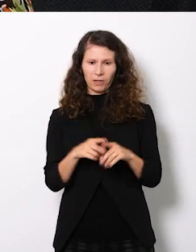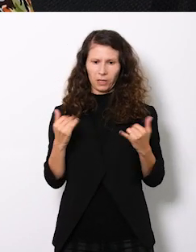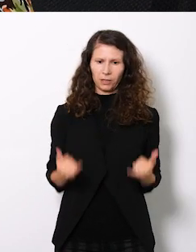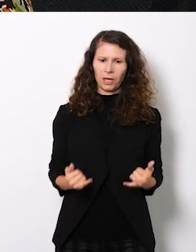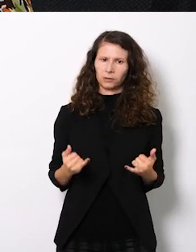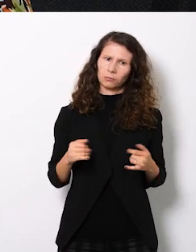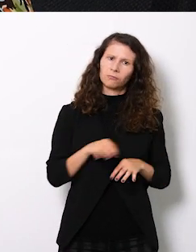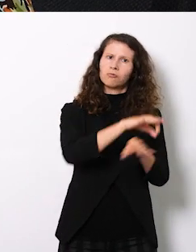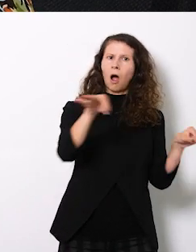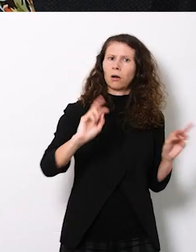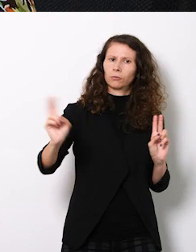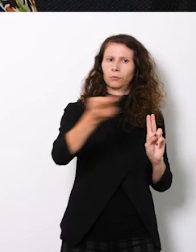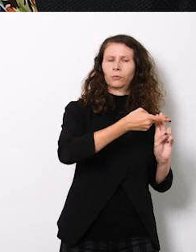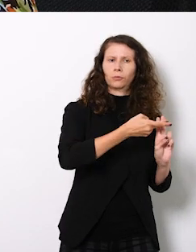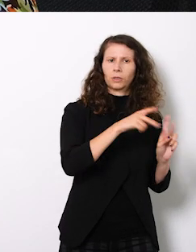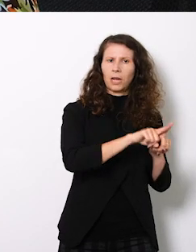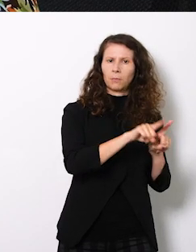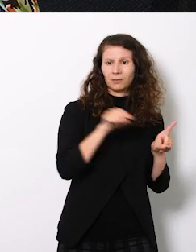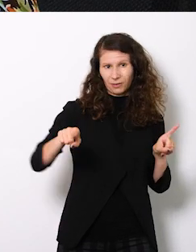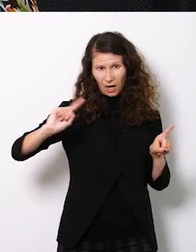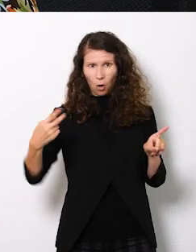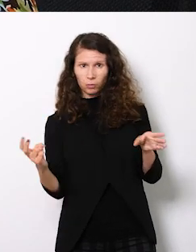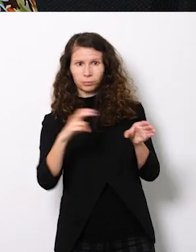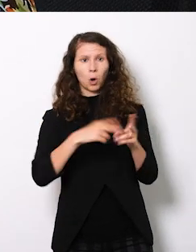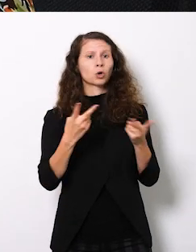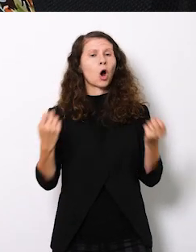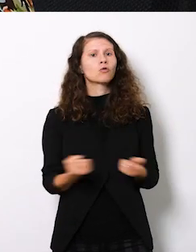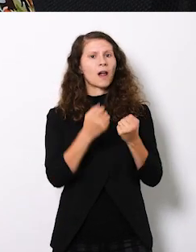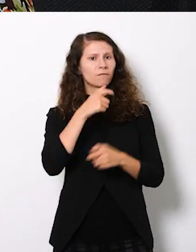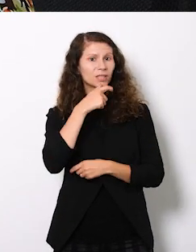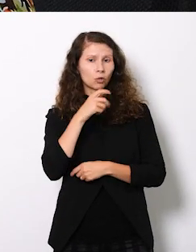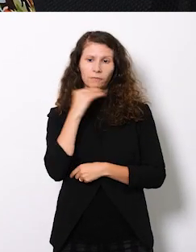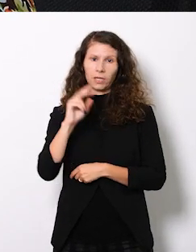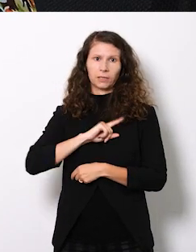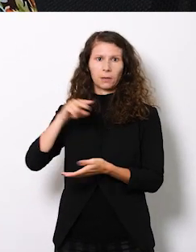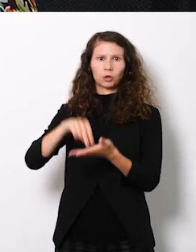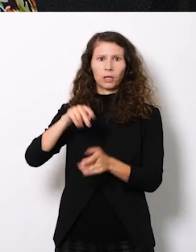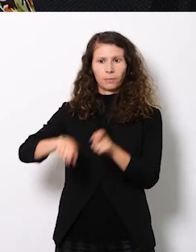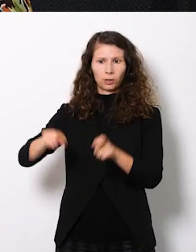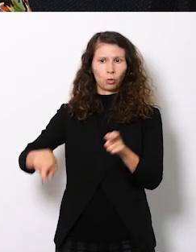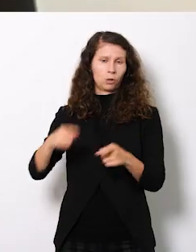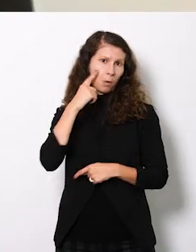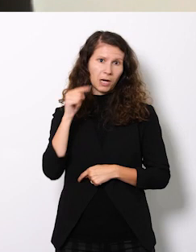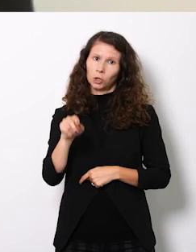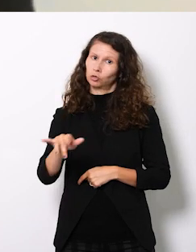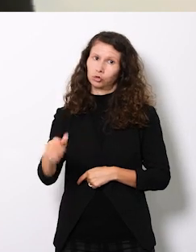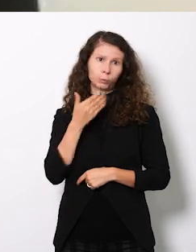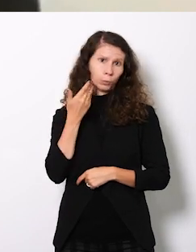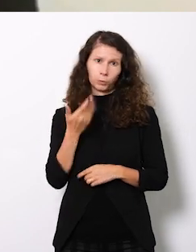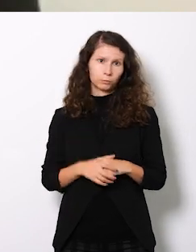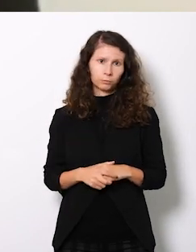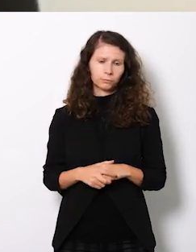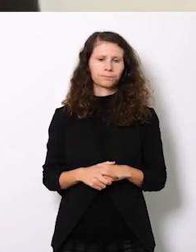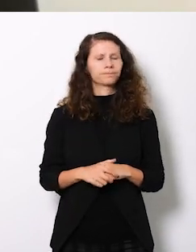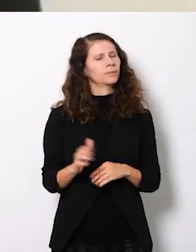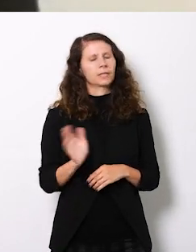auch für alle anderen an der Tagesordnung ist oder eben zum Beispiel auch eine Unfallversicherung, die ja viele Selbstständige derzeit auch gar nicht haben?